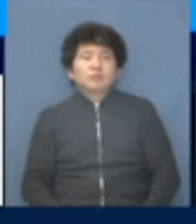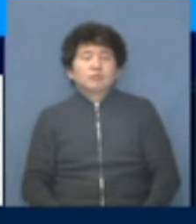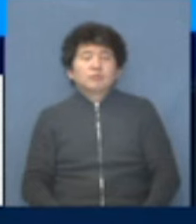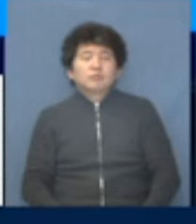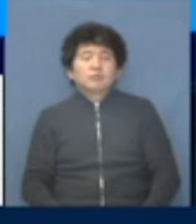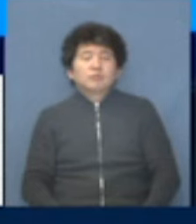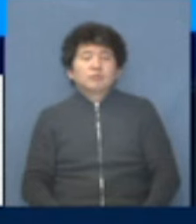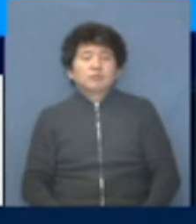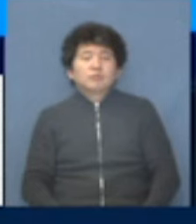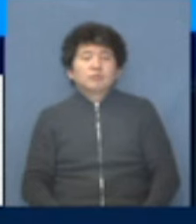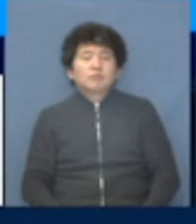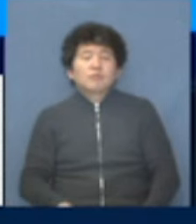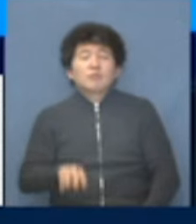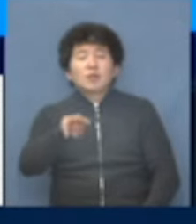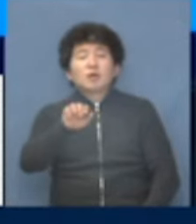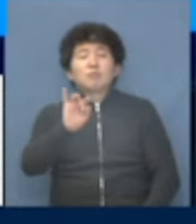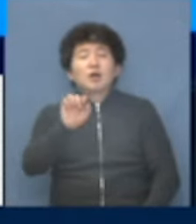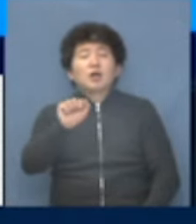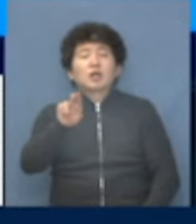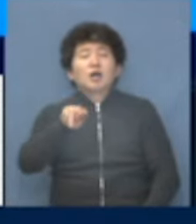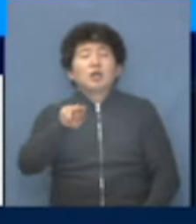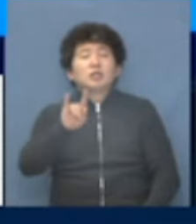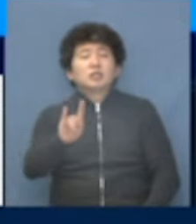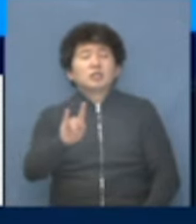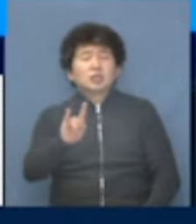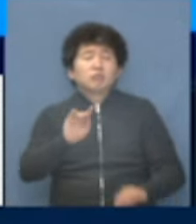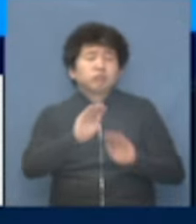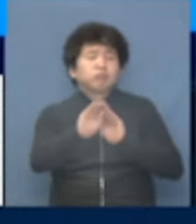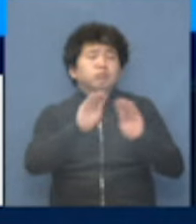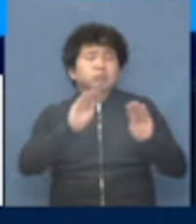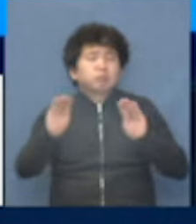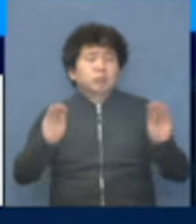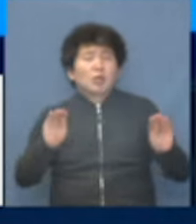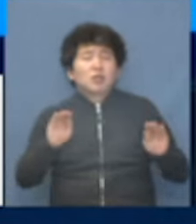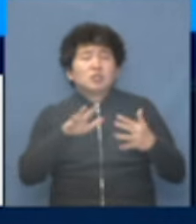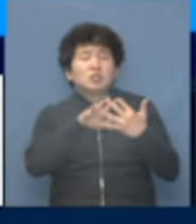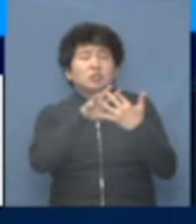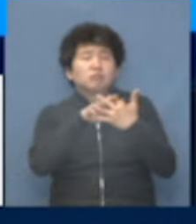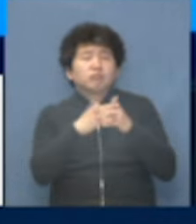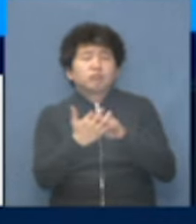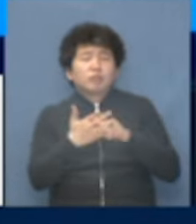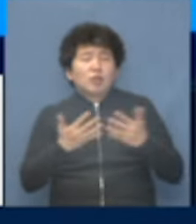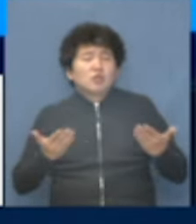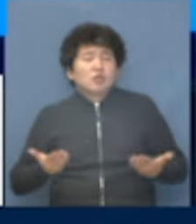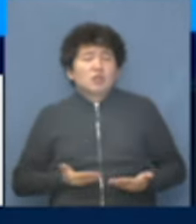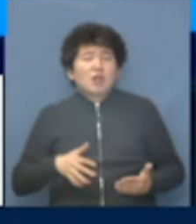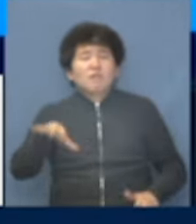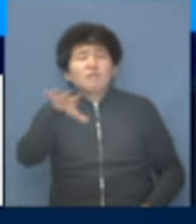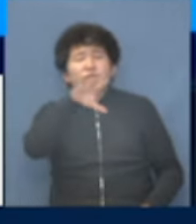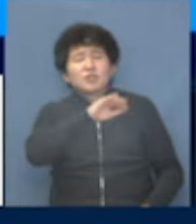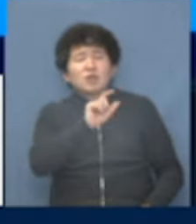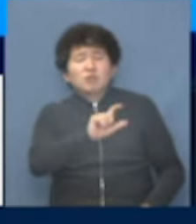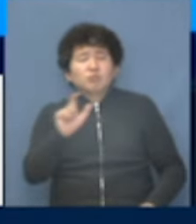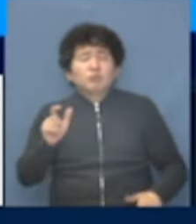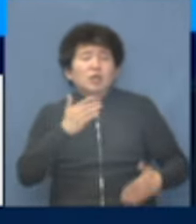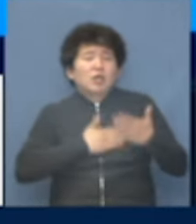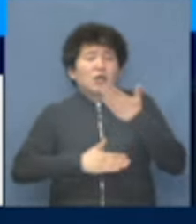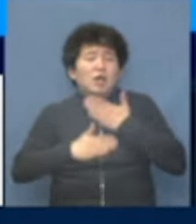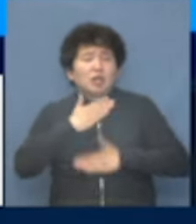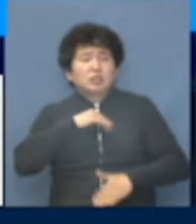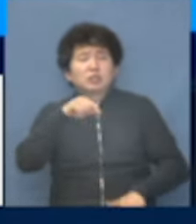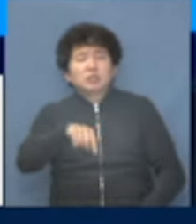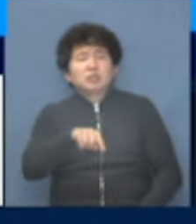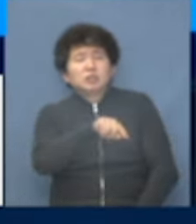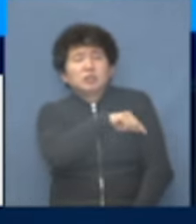К благоустройству села Маралды приступили в Курчумском районе. Местные жители рады его долгожданному преображению. Здесь уже построен